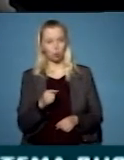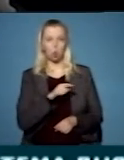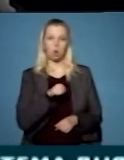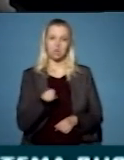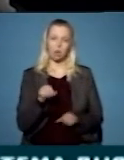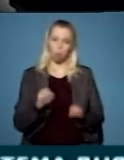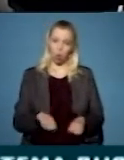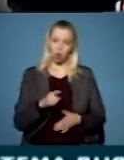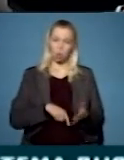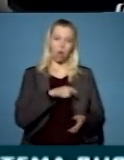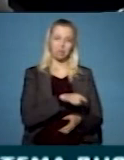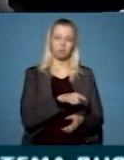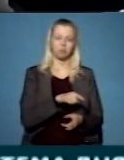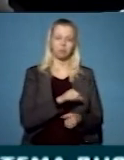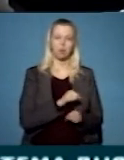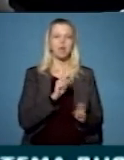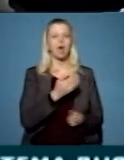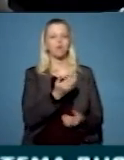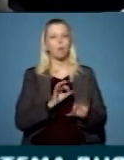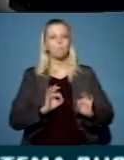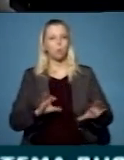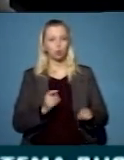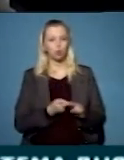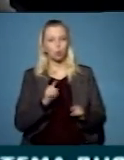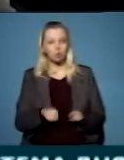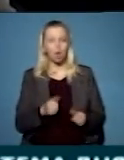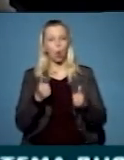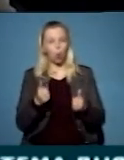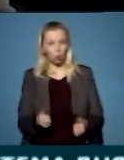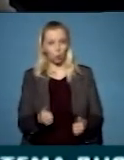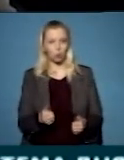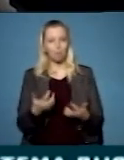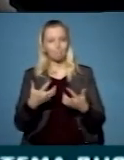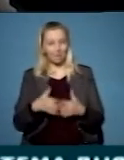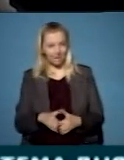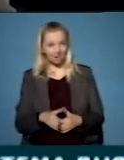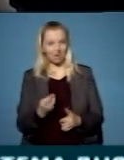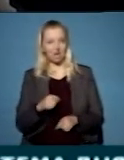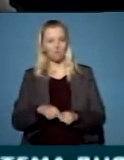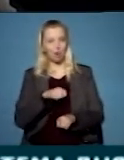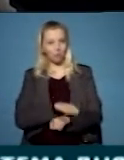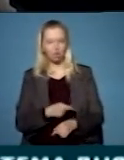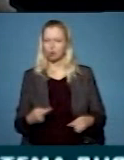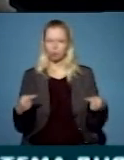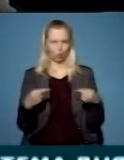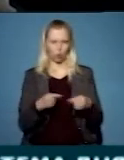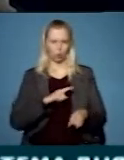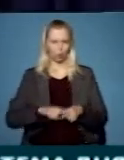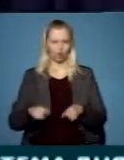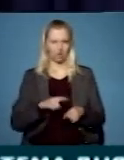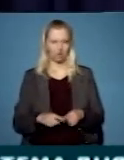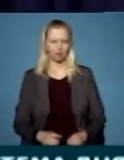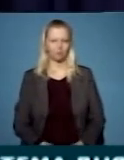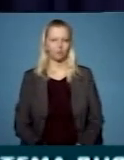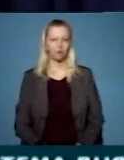можна довіряти, а тим не було? От як вам пояснювали, чому саме це хороші прилади, які вимірюють точну швидкість?